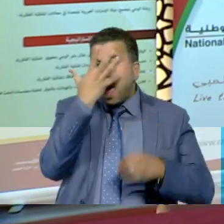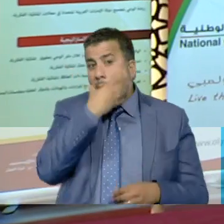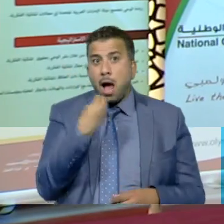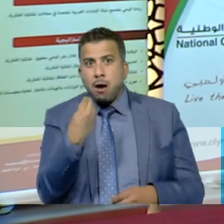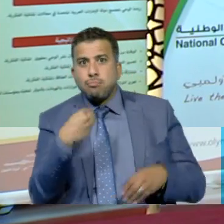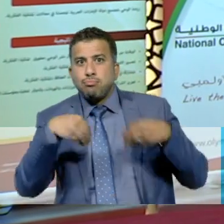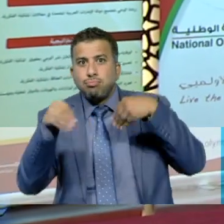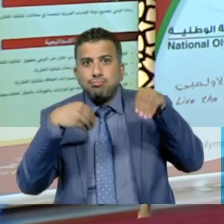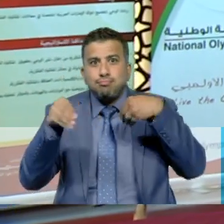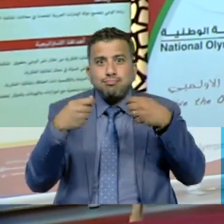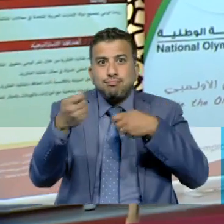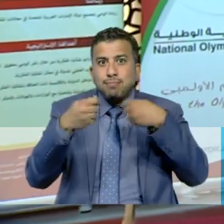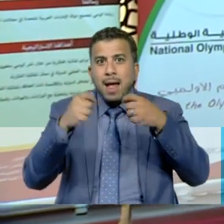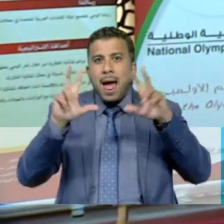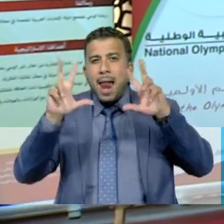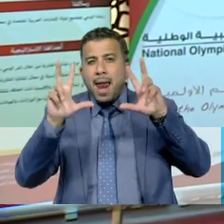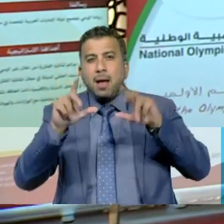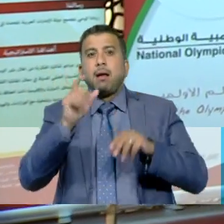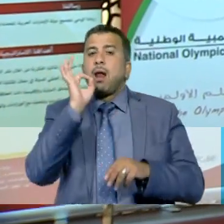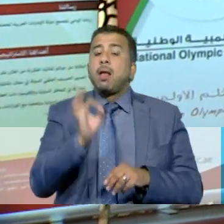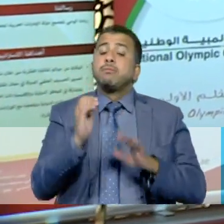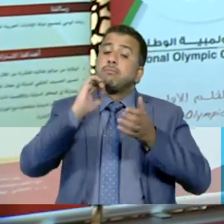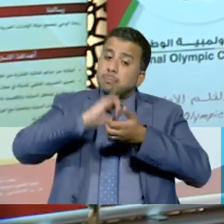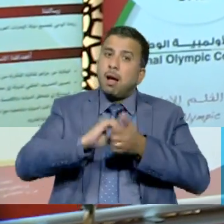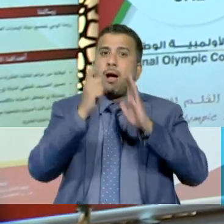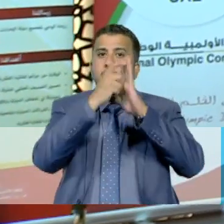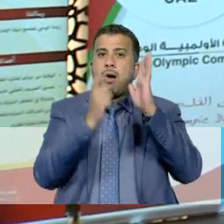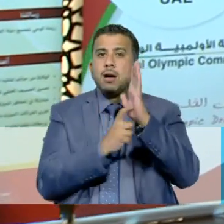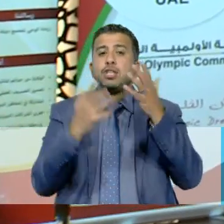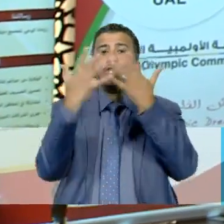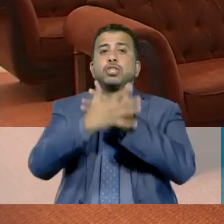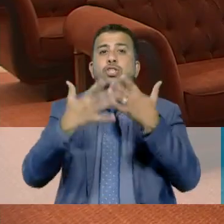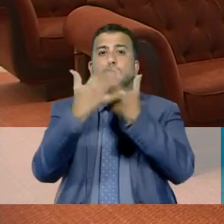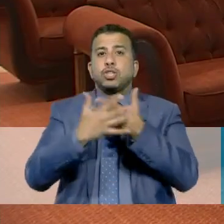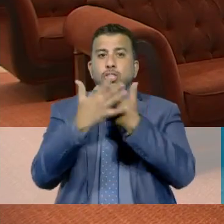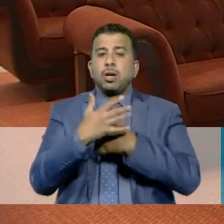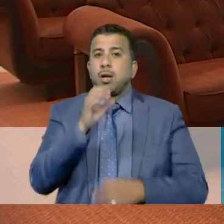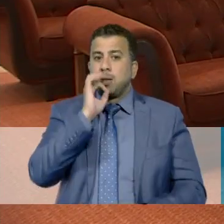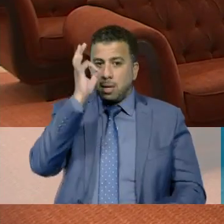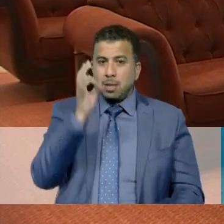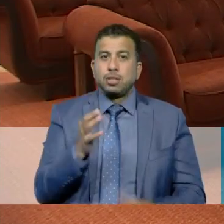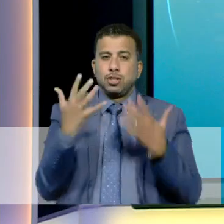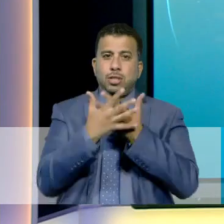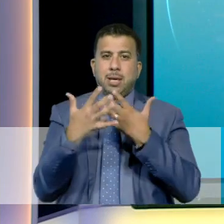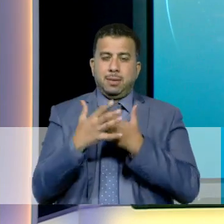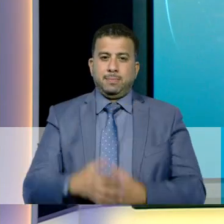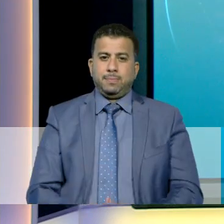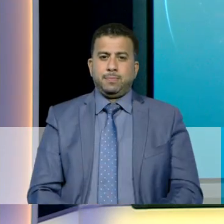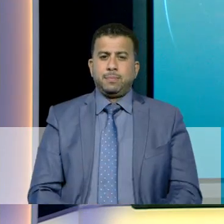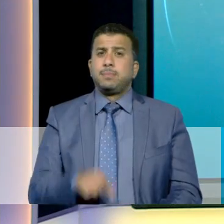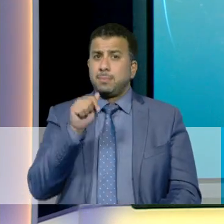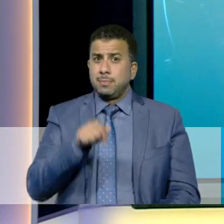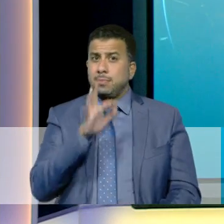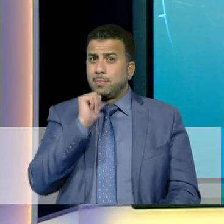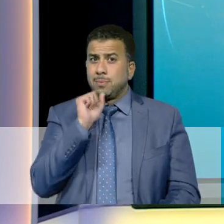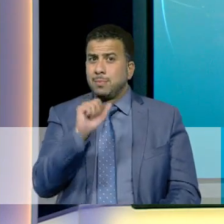هناك امور ماليه كثيره تهدر من قبل استغلال الشركات لهذا اللاعب. ندخل